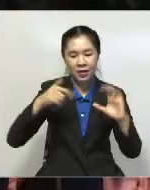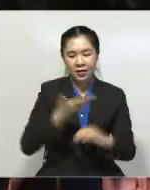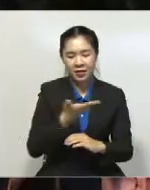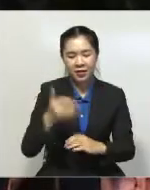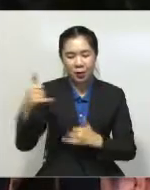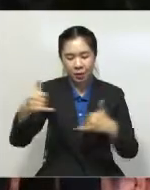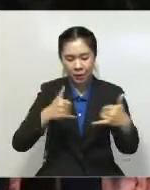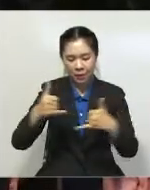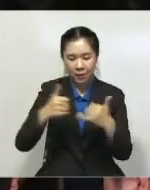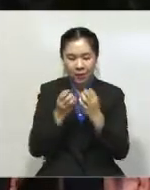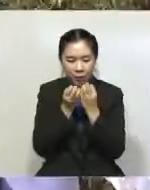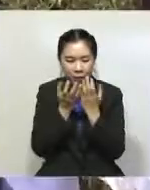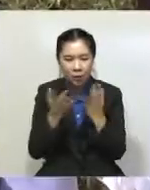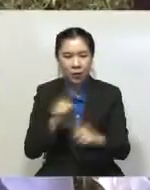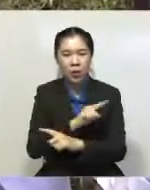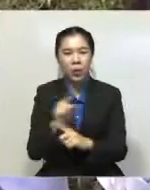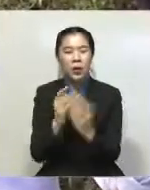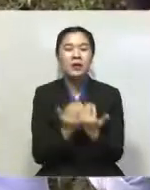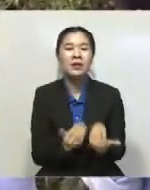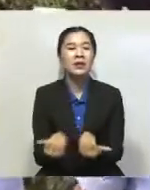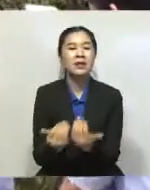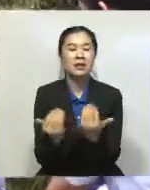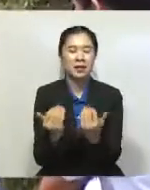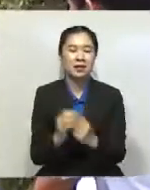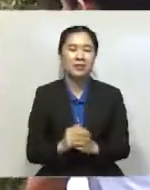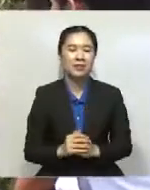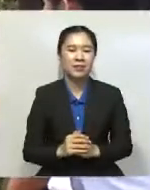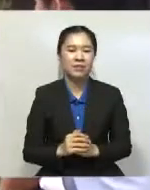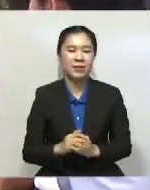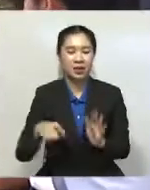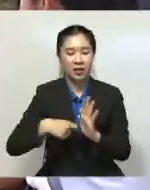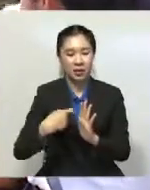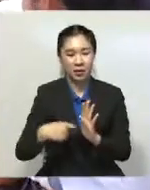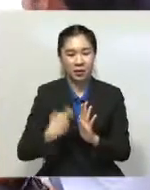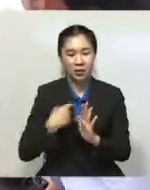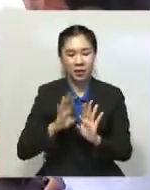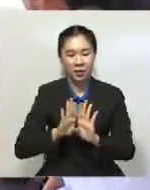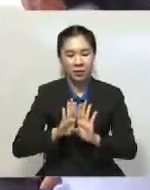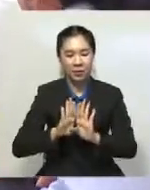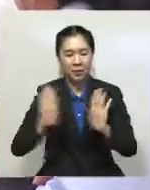งความยินดีแล้วก็อวยพรวันเกิดกันตามปกติโดยยืนยันเหตุผลของการไม่เปิด